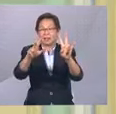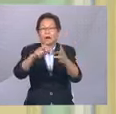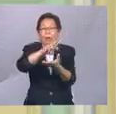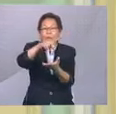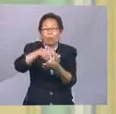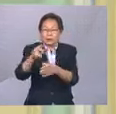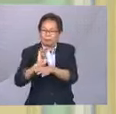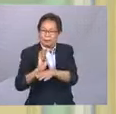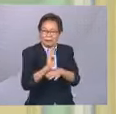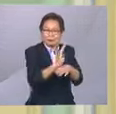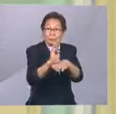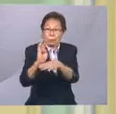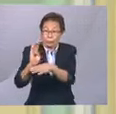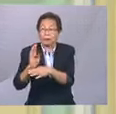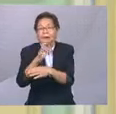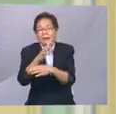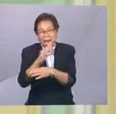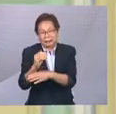perniagaan dan